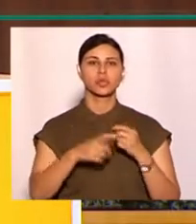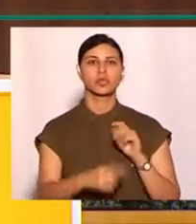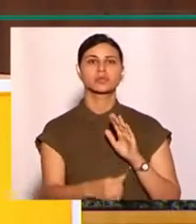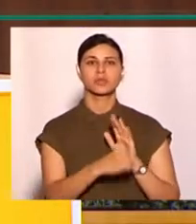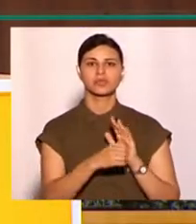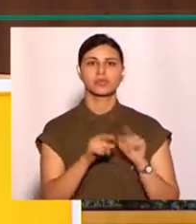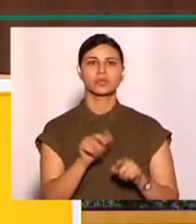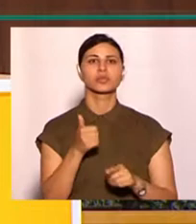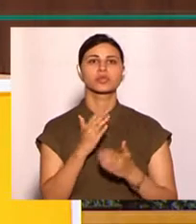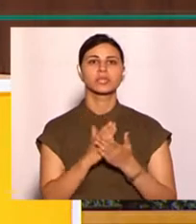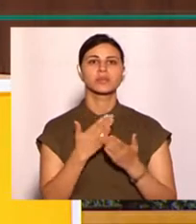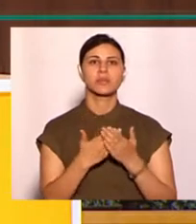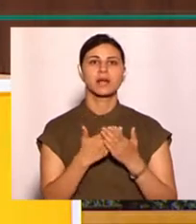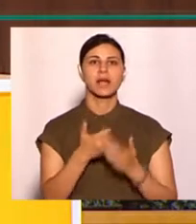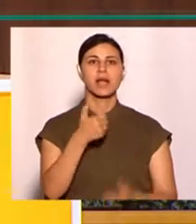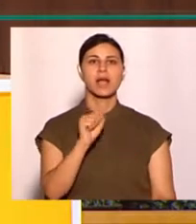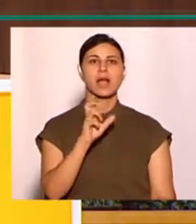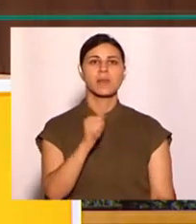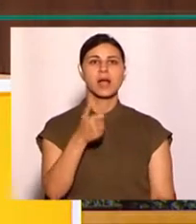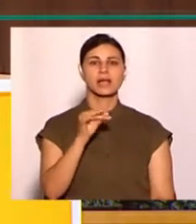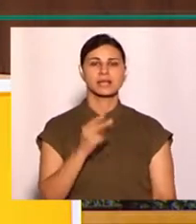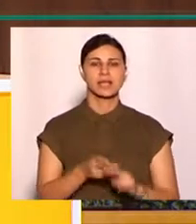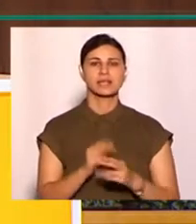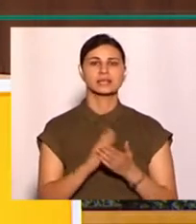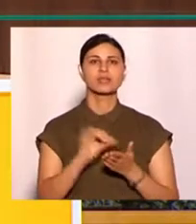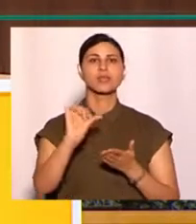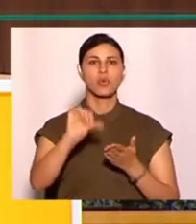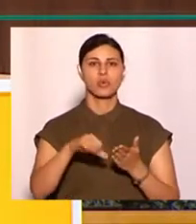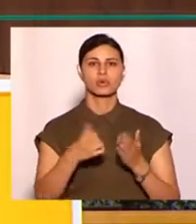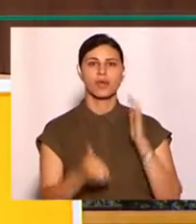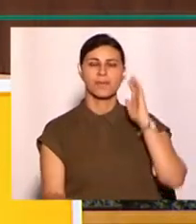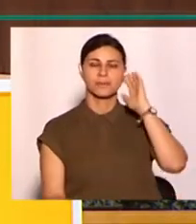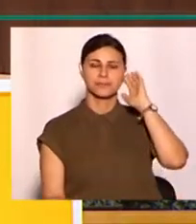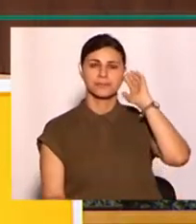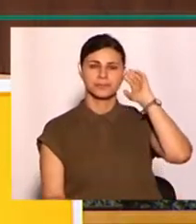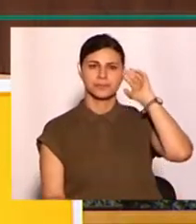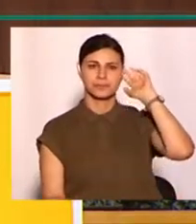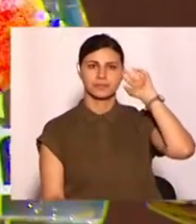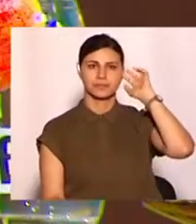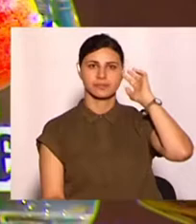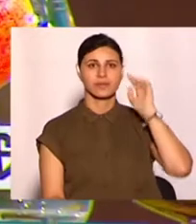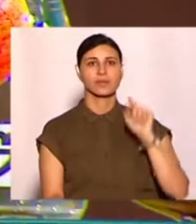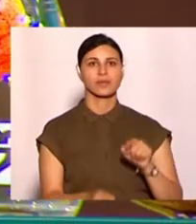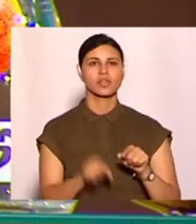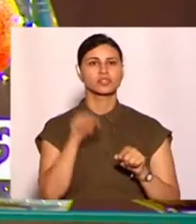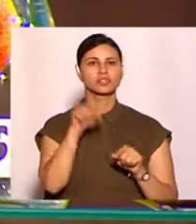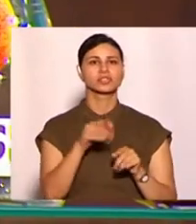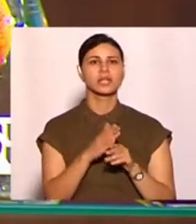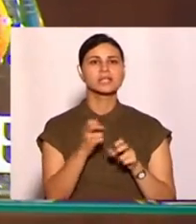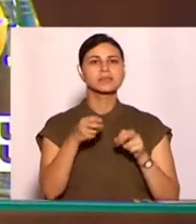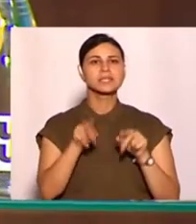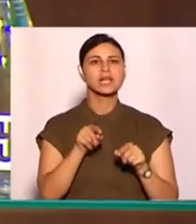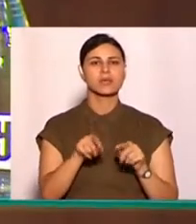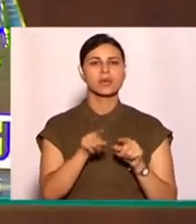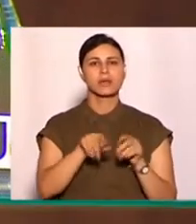მეშვეობით, როგორიც არის აი მაგალითად ყაბახი, ეს არის გოგრის ოჯახი, ძალიან ნაზი ფაქტორის მცენარეული ბოჭკო, რომელშიც არის პექტინები და